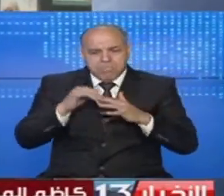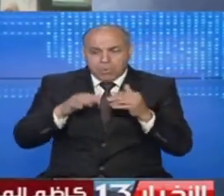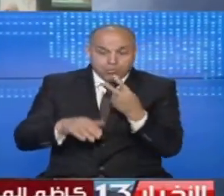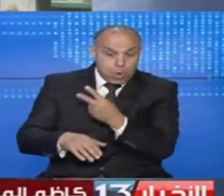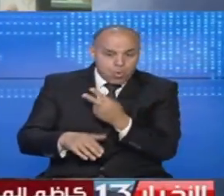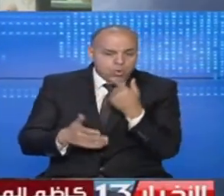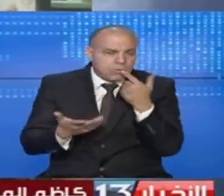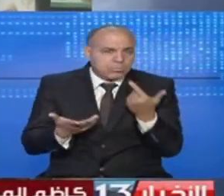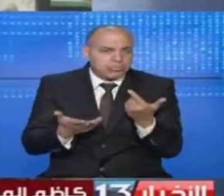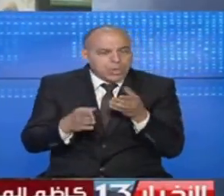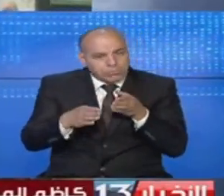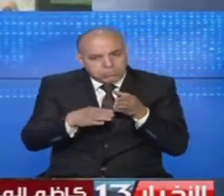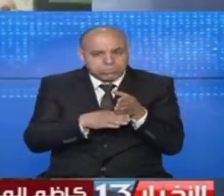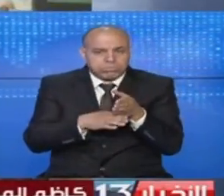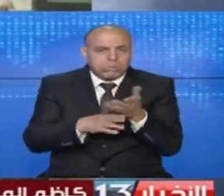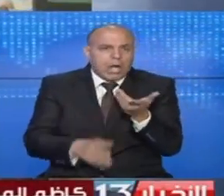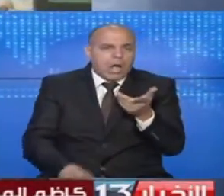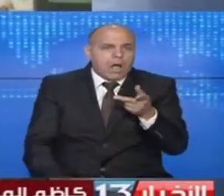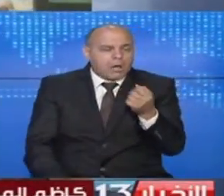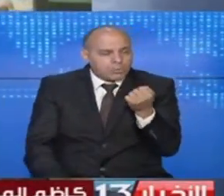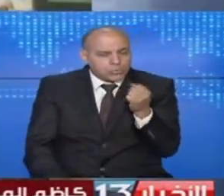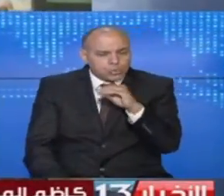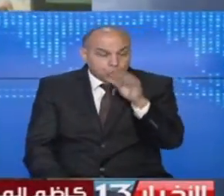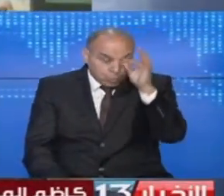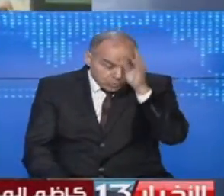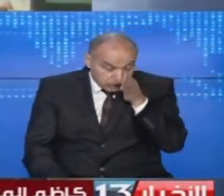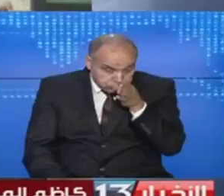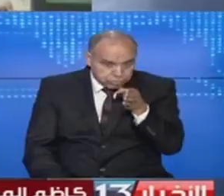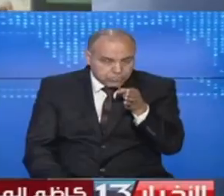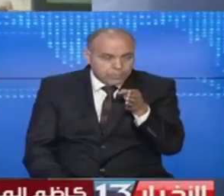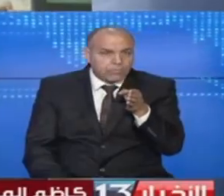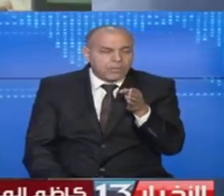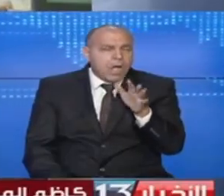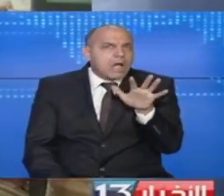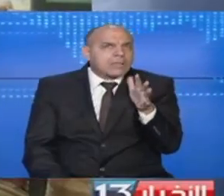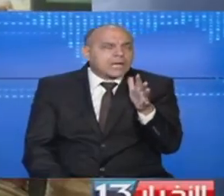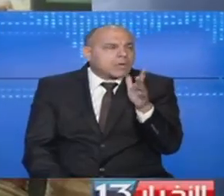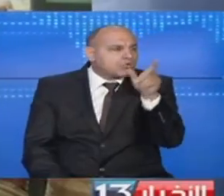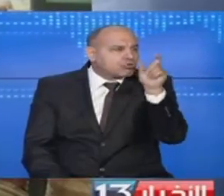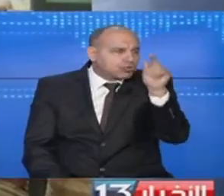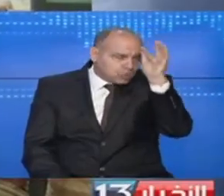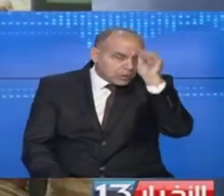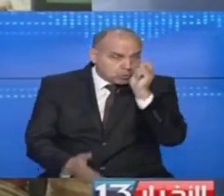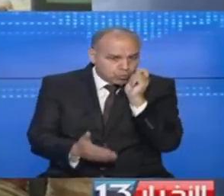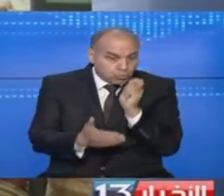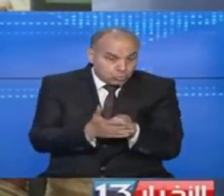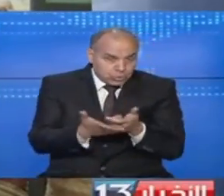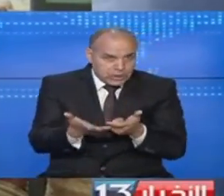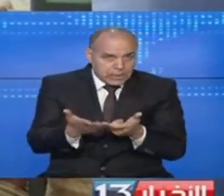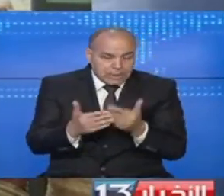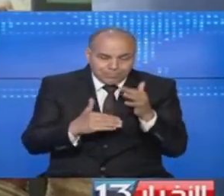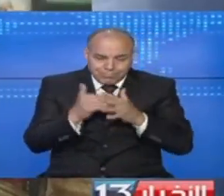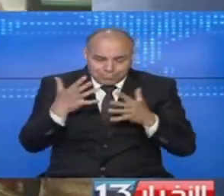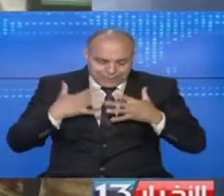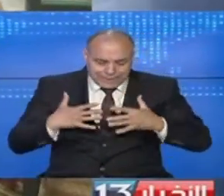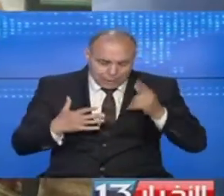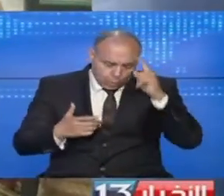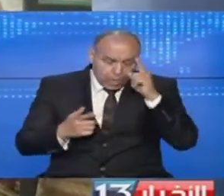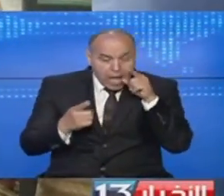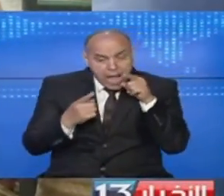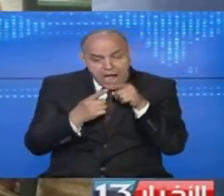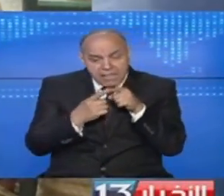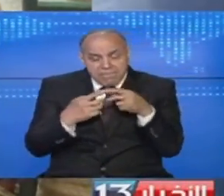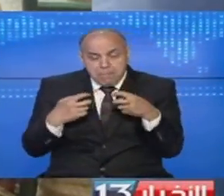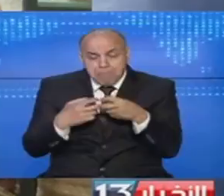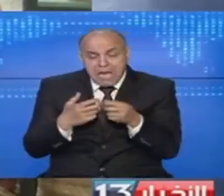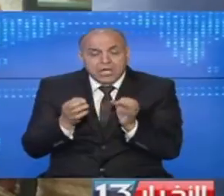منتوجاتهم والدخول بأكثر قوة للسوق الداخلية، تقريب المستهلك التونسي والمواطن التونسي منتوجات الصناعات التقليدية. الهدف من